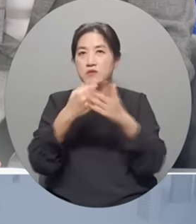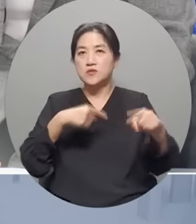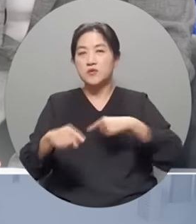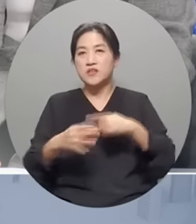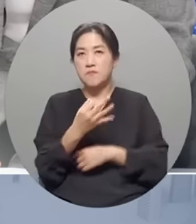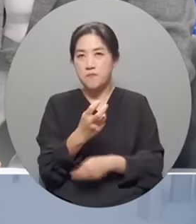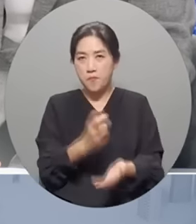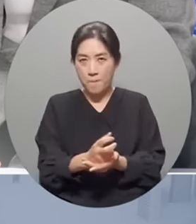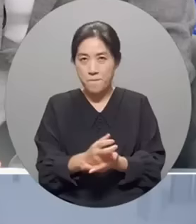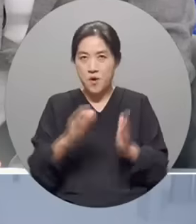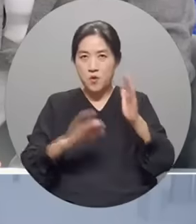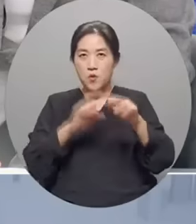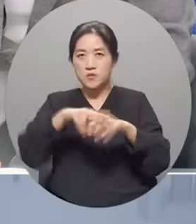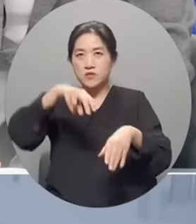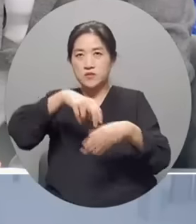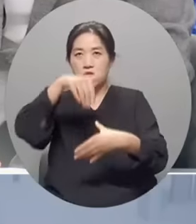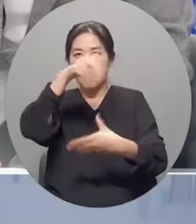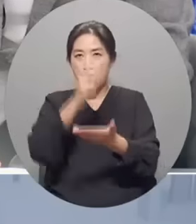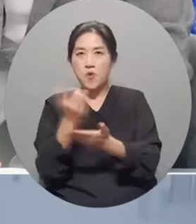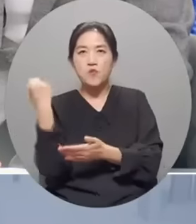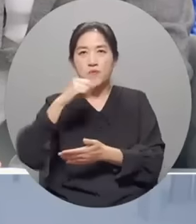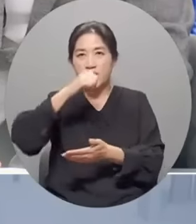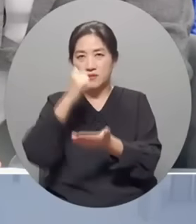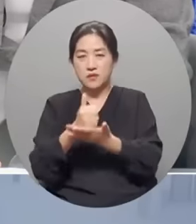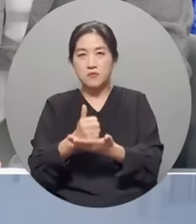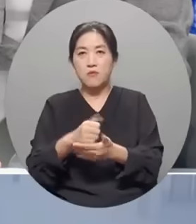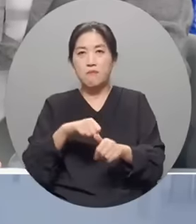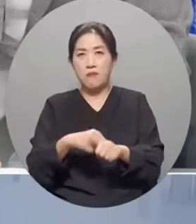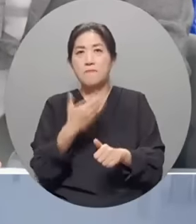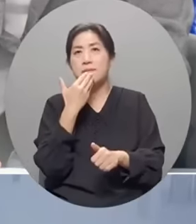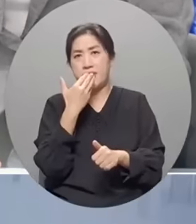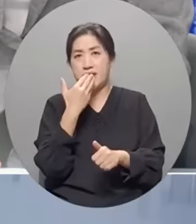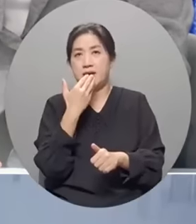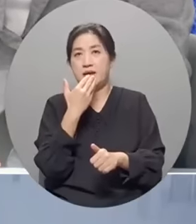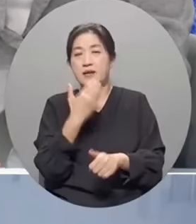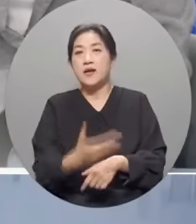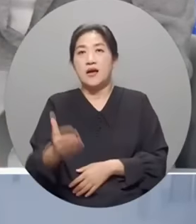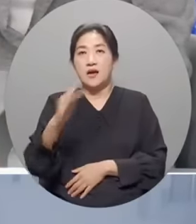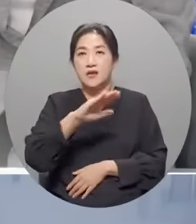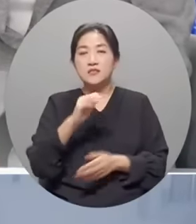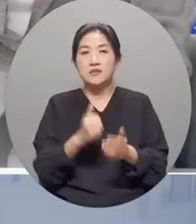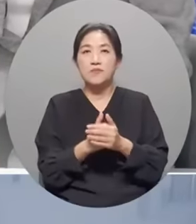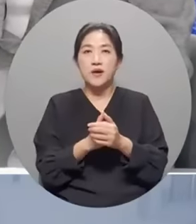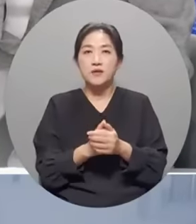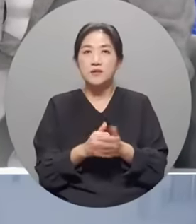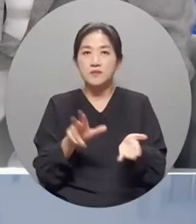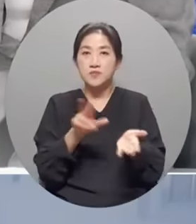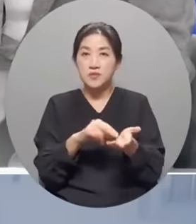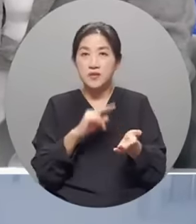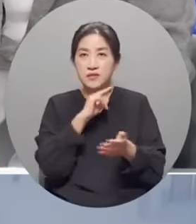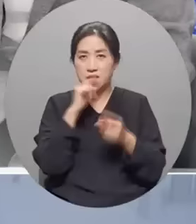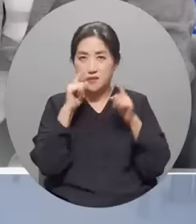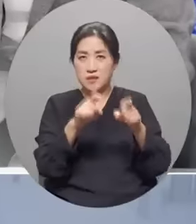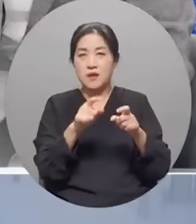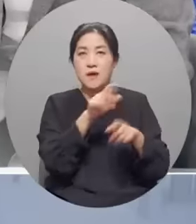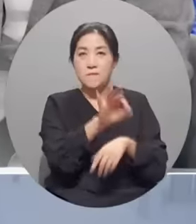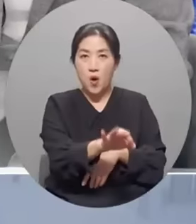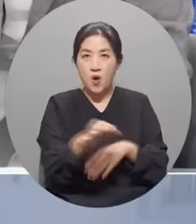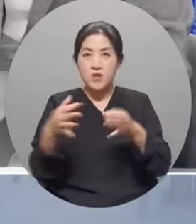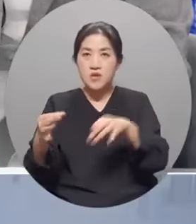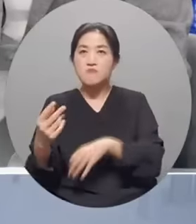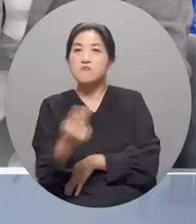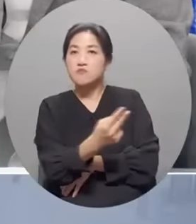정치자금법이나 공직선거법 위반 혐의로 처벌을 받을 수 있는 사안입니다. 하지만 의혹의 핵심 인물인 명태균 씨와 김영선